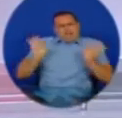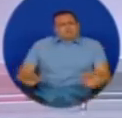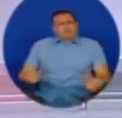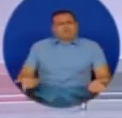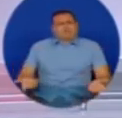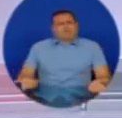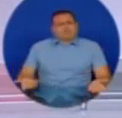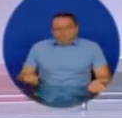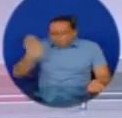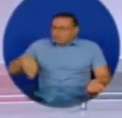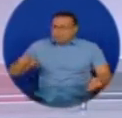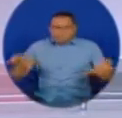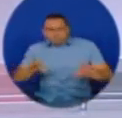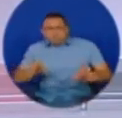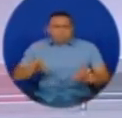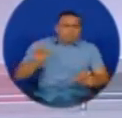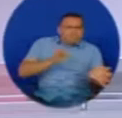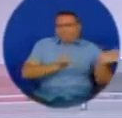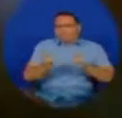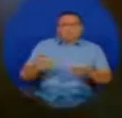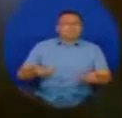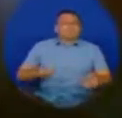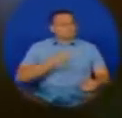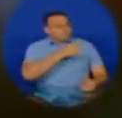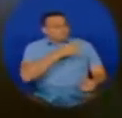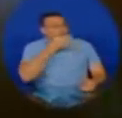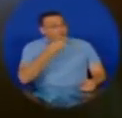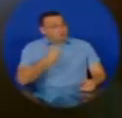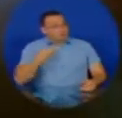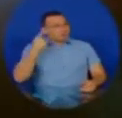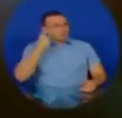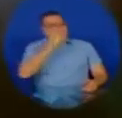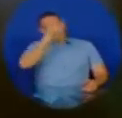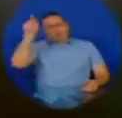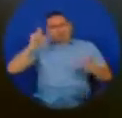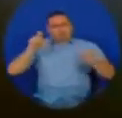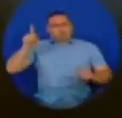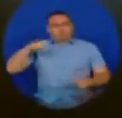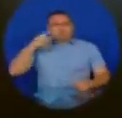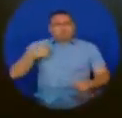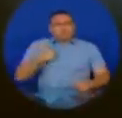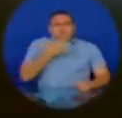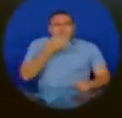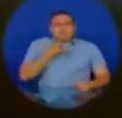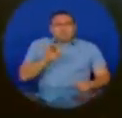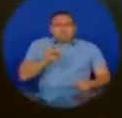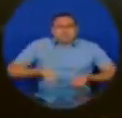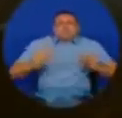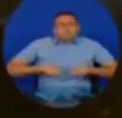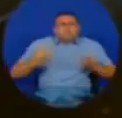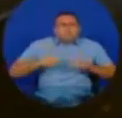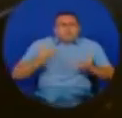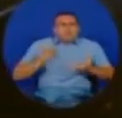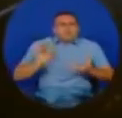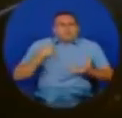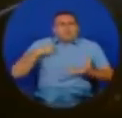את העוצמות של הנגד? זו שאלה טובה. אני שומעת הרבה אנשים שאומרים שהם מעדיפים שהרגשות ייצאו החוצה, כדי שהם